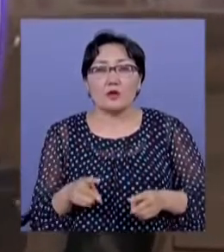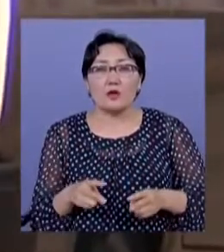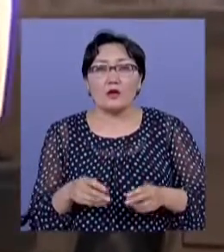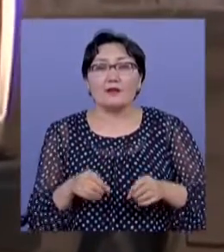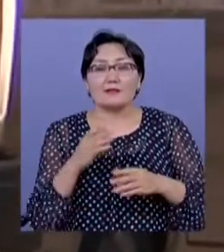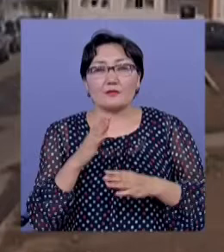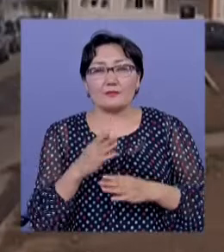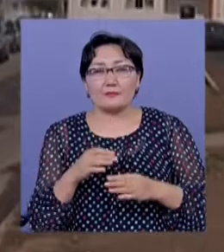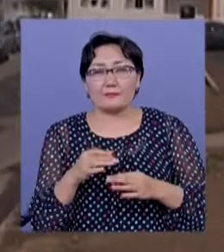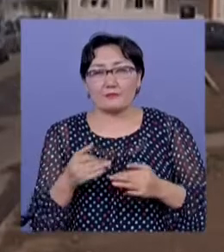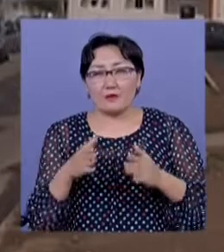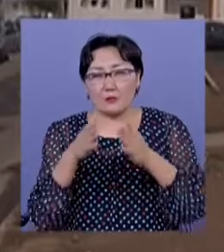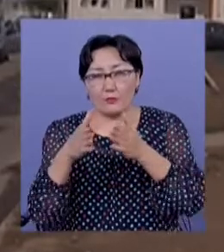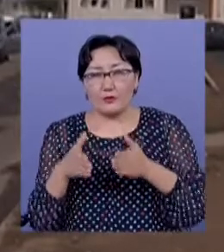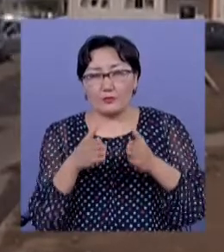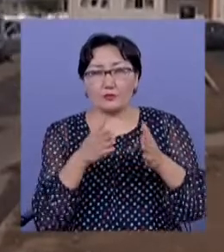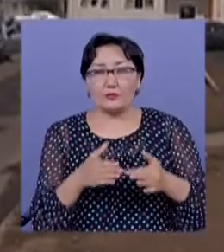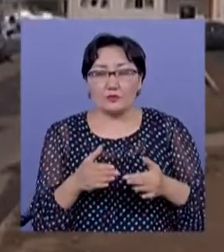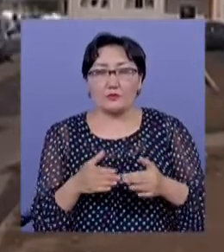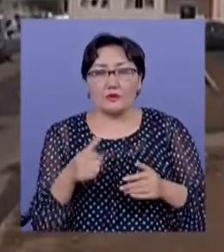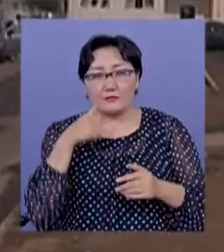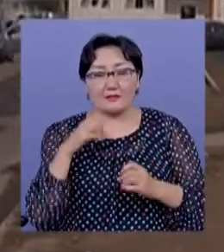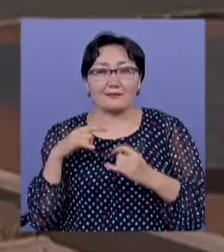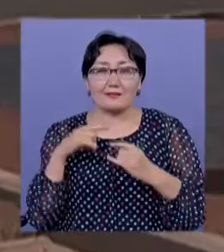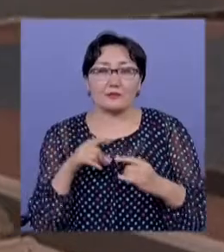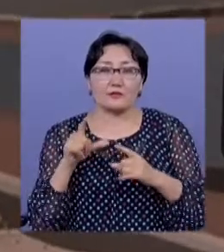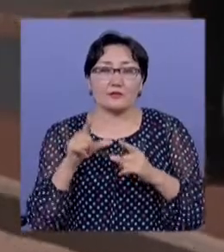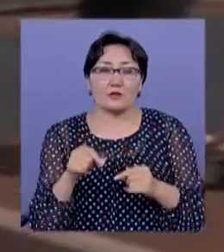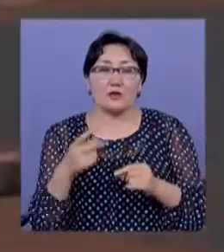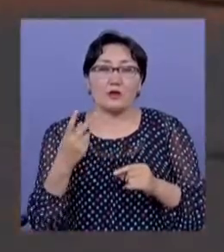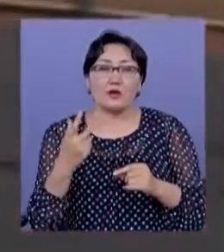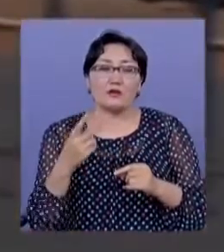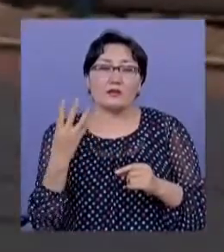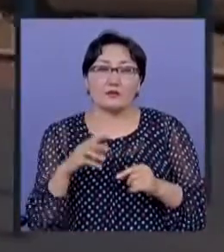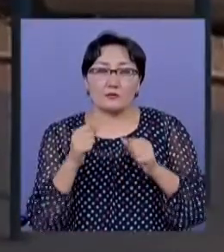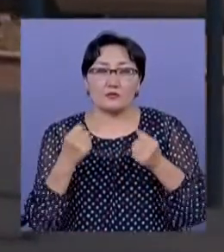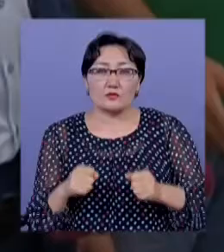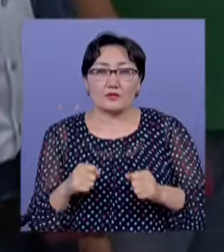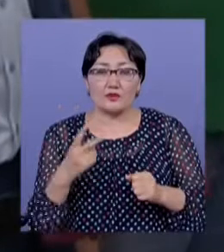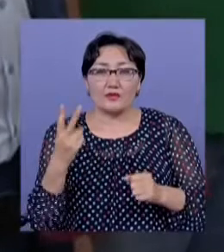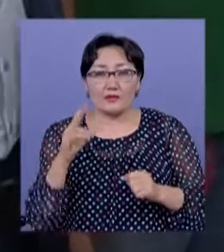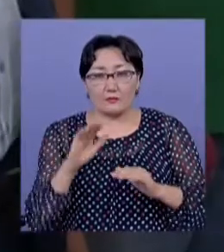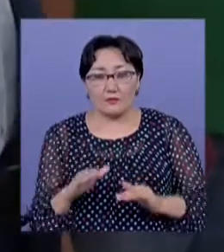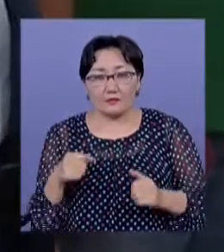қойып беруін сұрады. КамАЗ кеше 40 мін өтті. Невозможно, екі баланы қағып кетті машинасы.